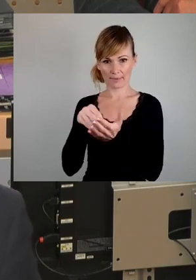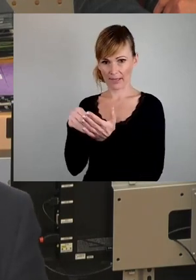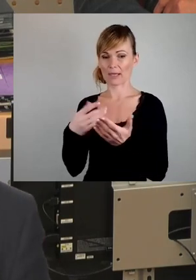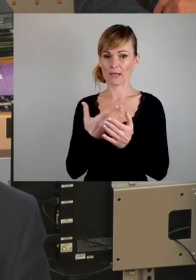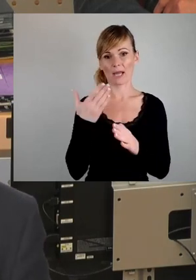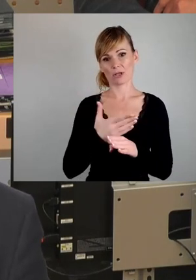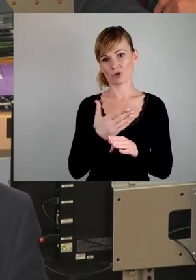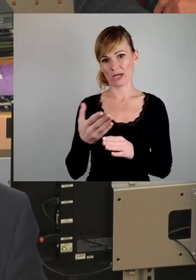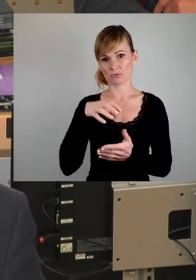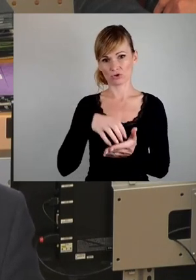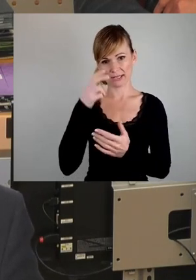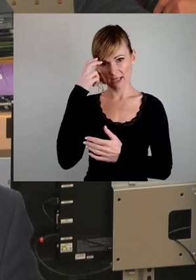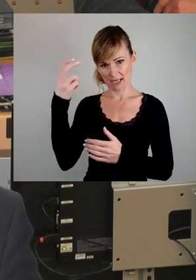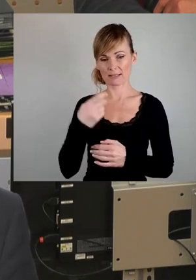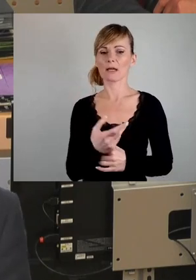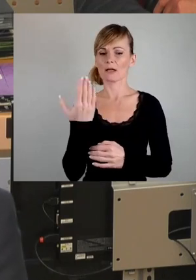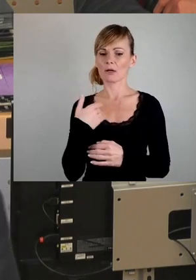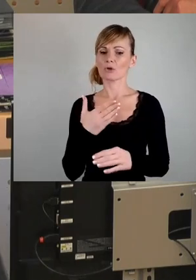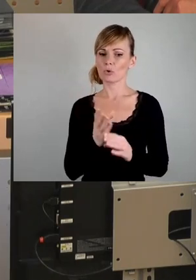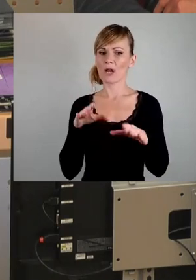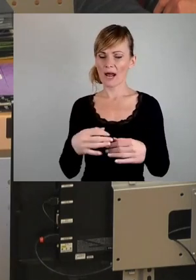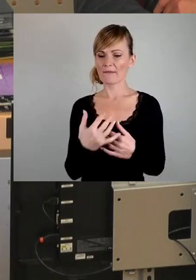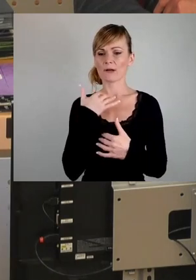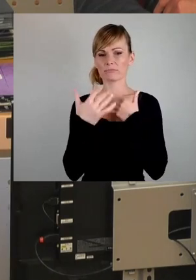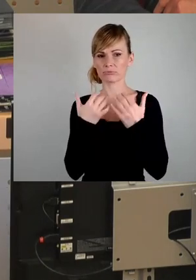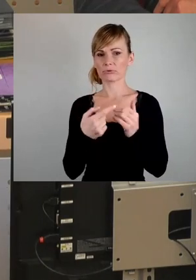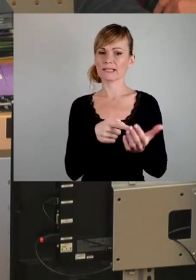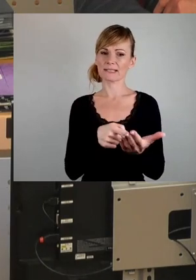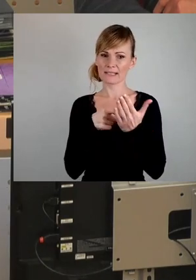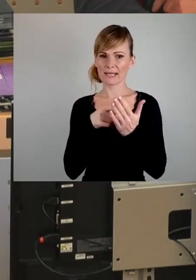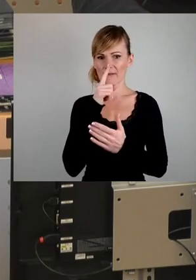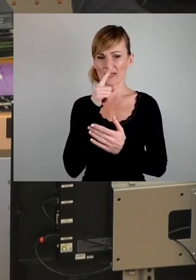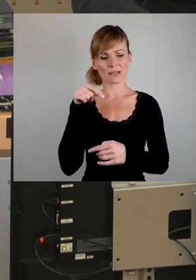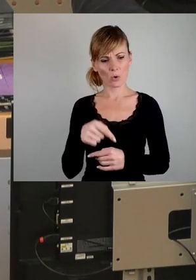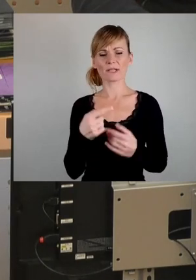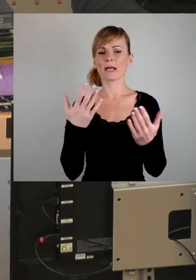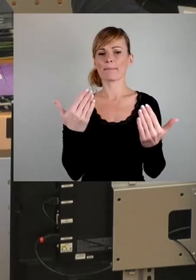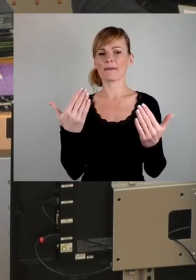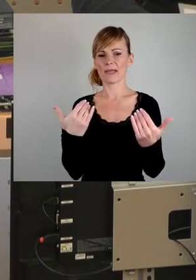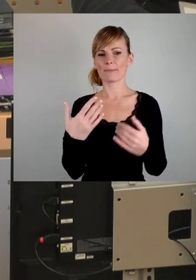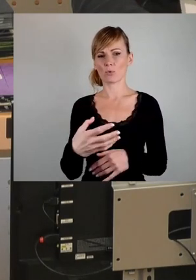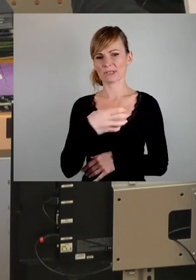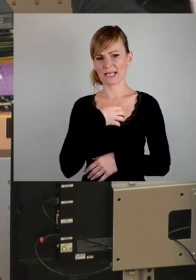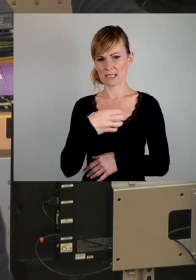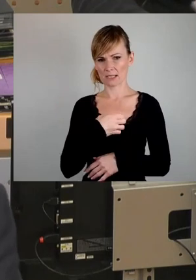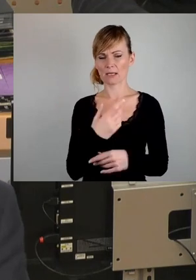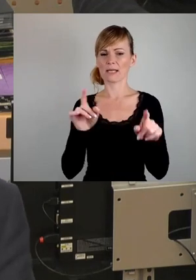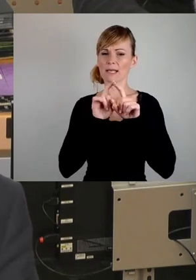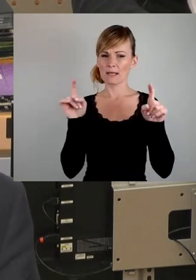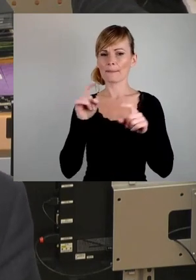meine Eingangsworte machen deutlich, wenn wir heute über die Bewerbung Dresdens für die BUGA 2033